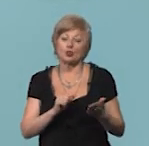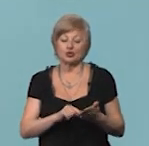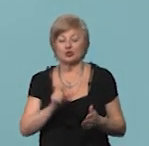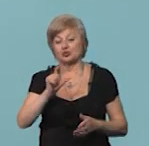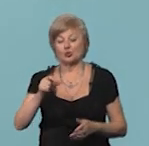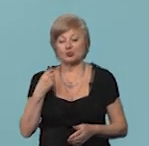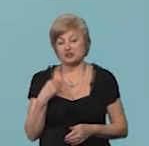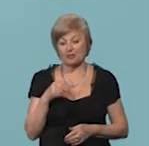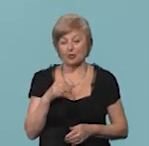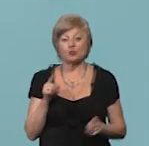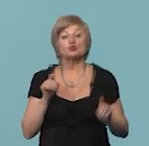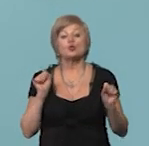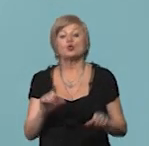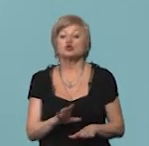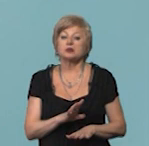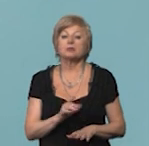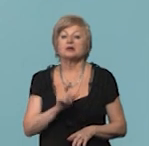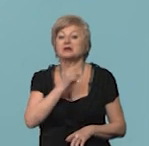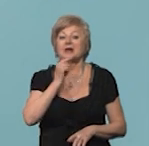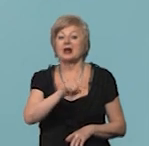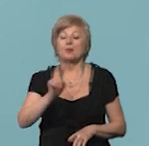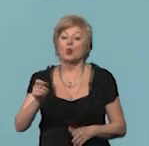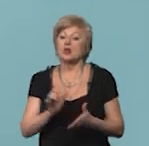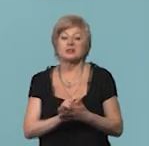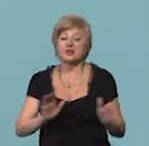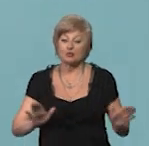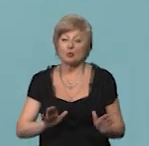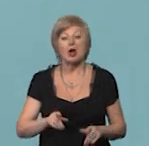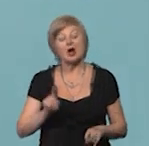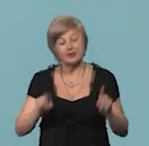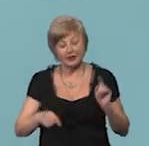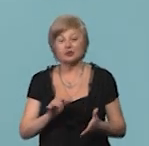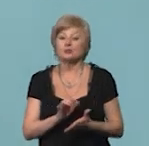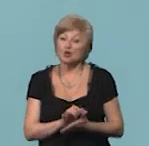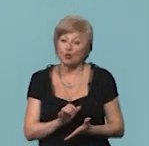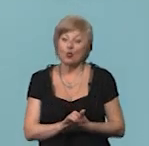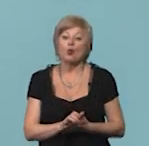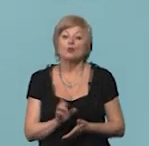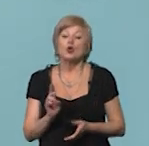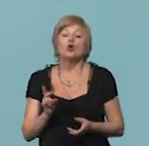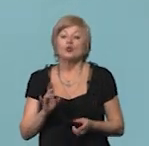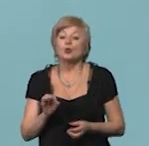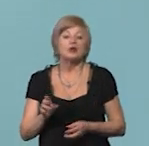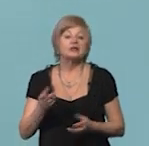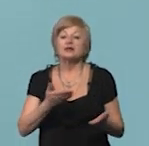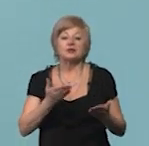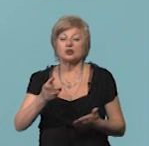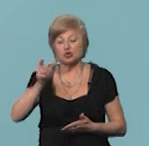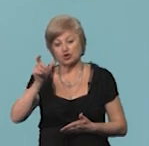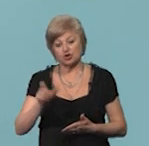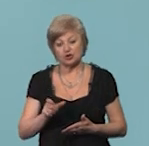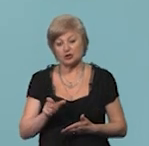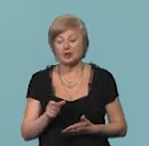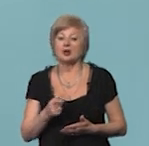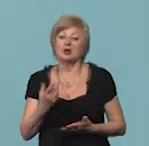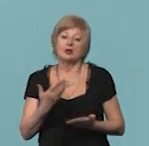тим, наприклад, що може бути для багатьох незнайоме, а для когось знайоме. Але, припустимо, ніде не відображене або людина пропустила, коли